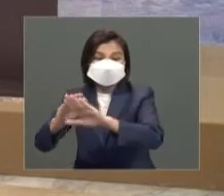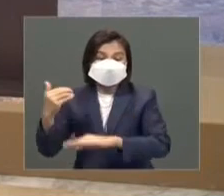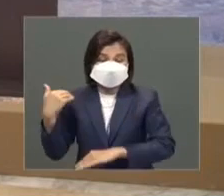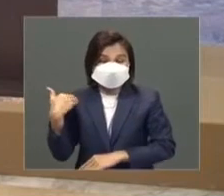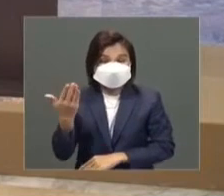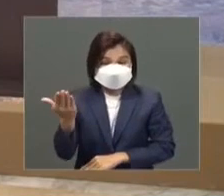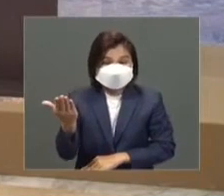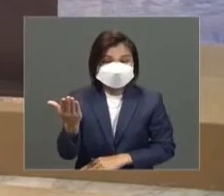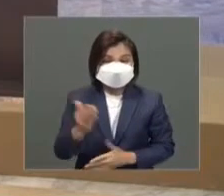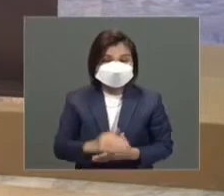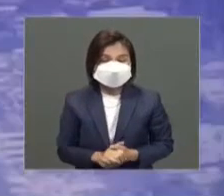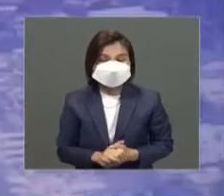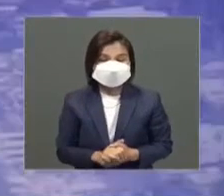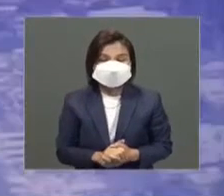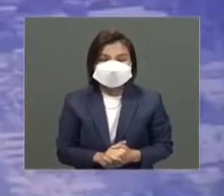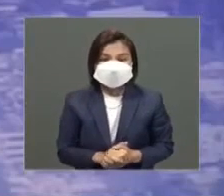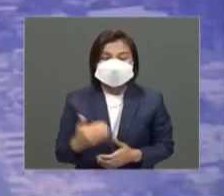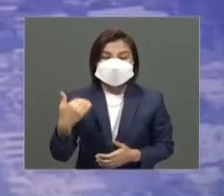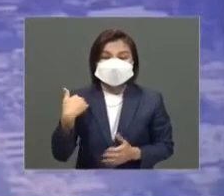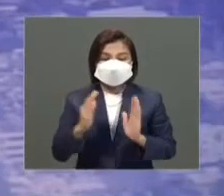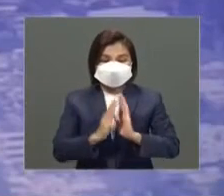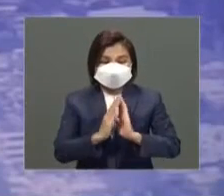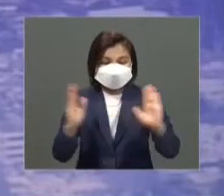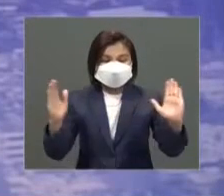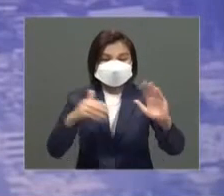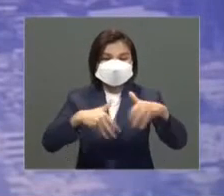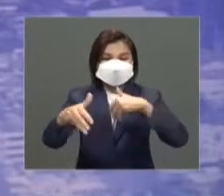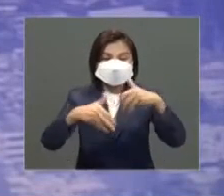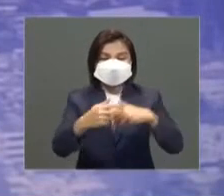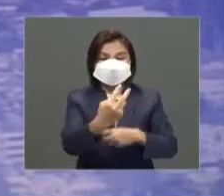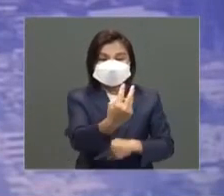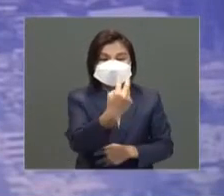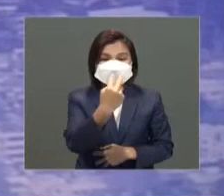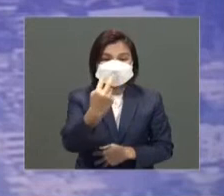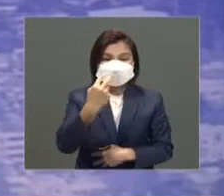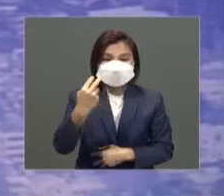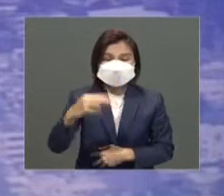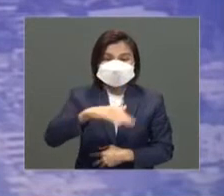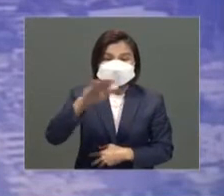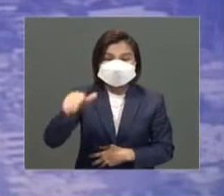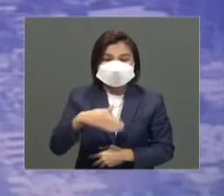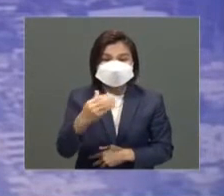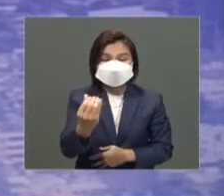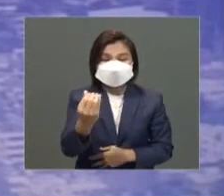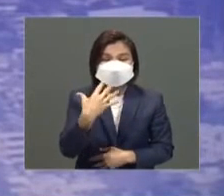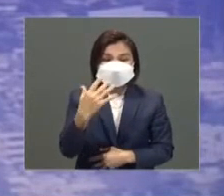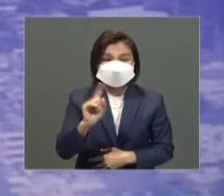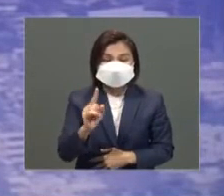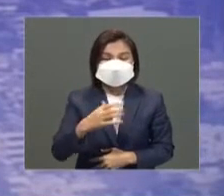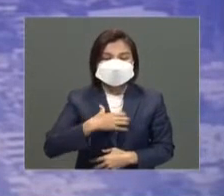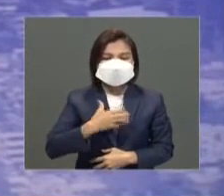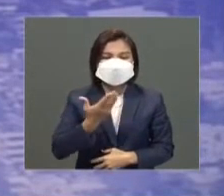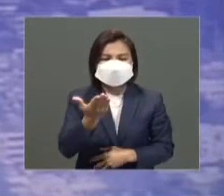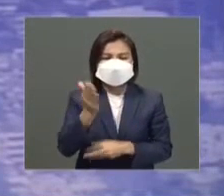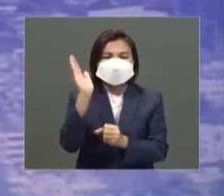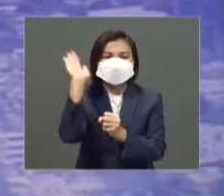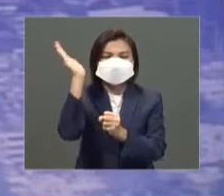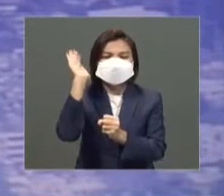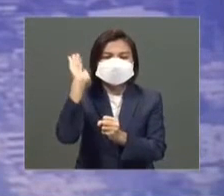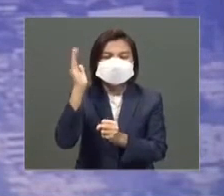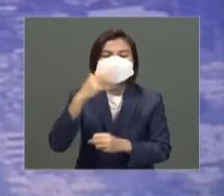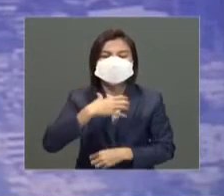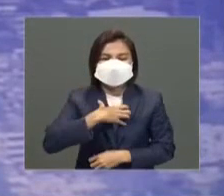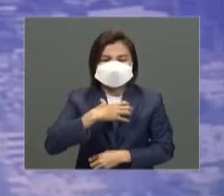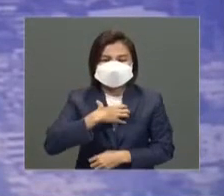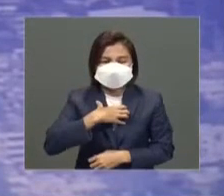การแถลงยังไงบ้างคะ ครับก็ขอบพระคุณพี่น้องประชาชนที่ติดตามนะครับหลายท่านหลายคนก็บอกว่ายังอยากจะให้มีการแถลงข่าวกันอยู่